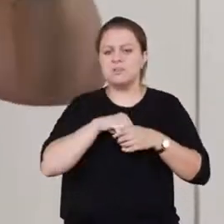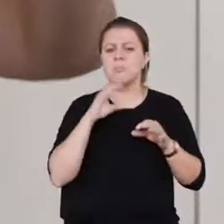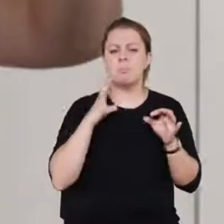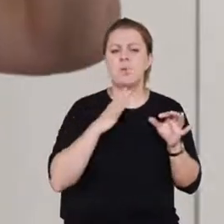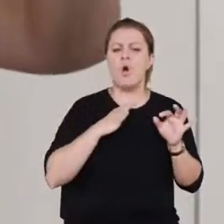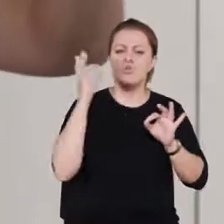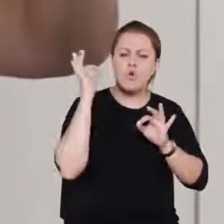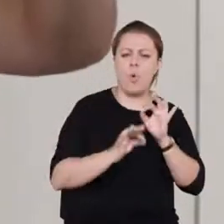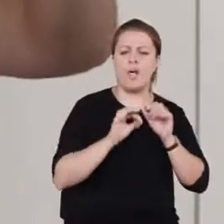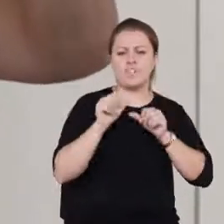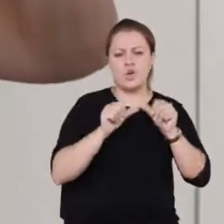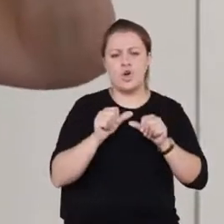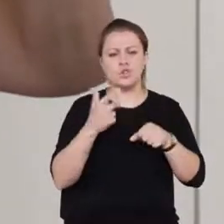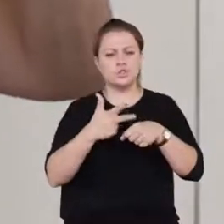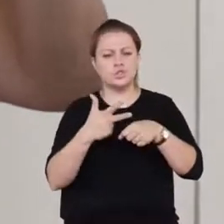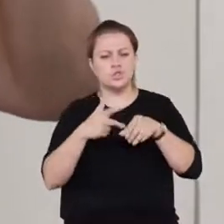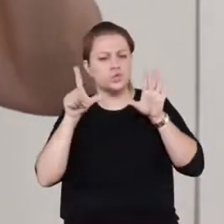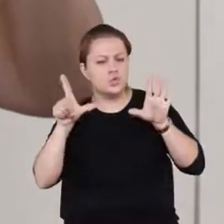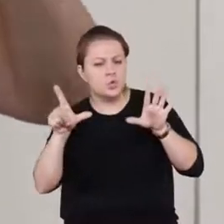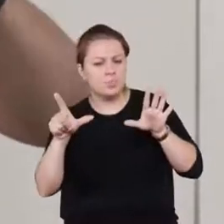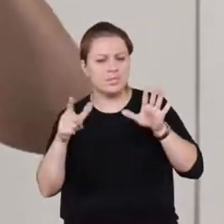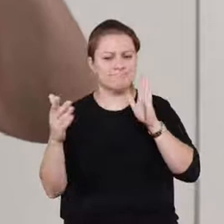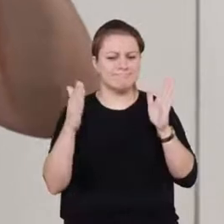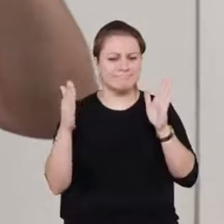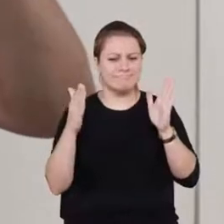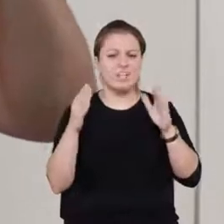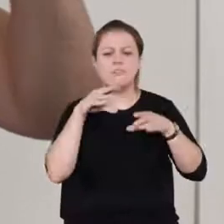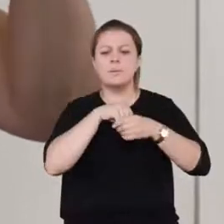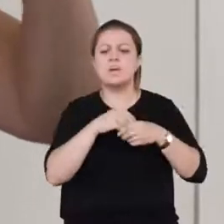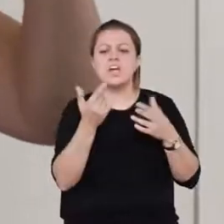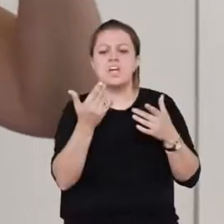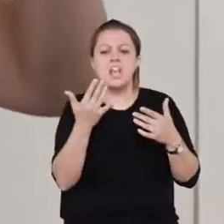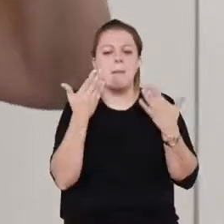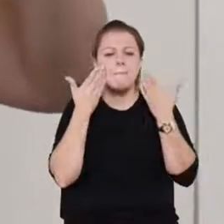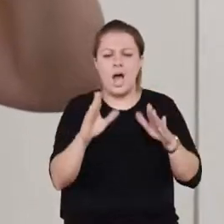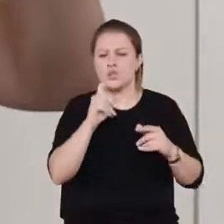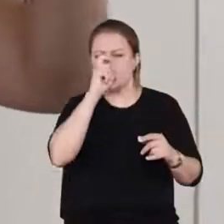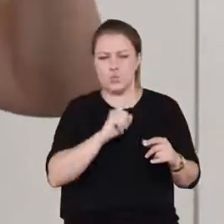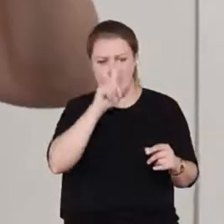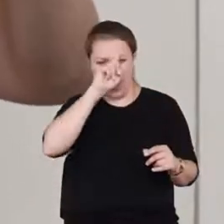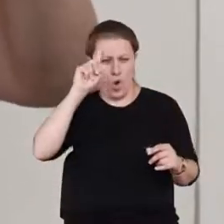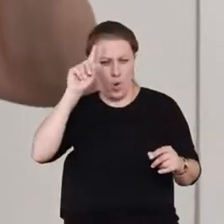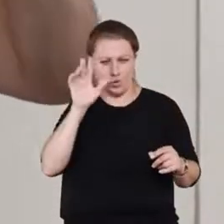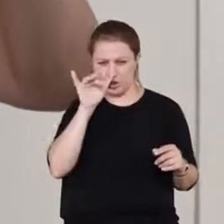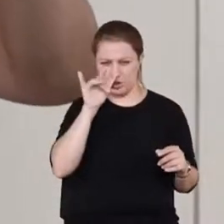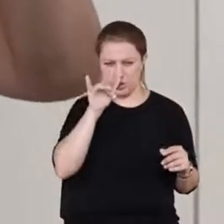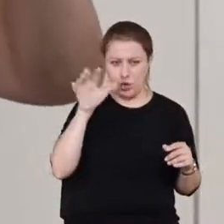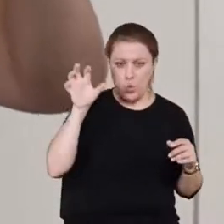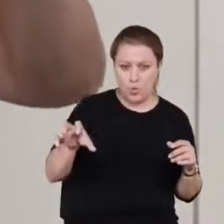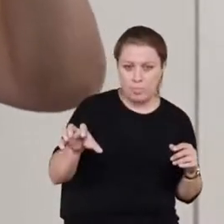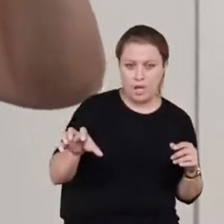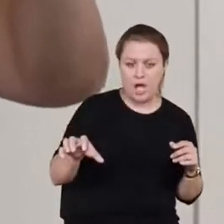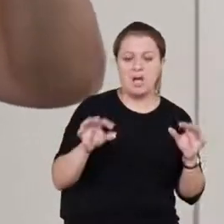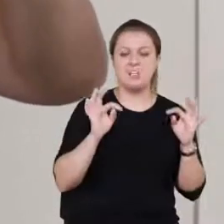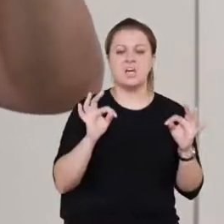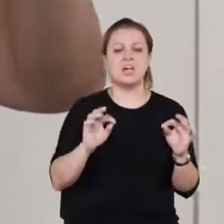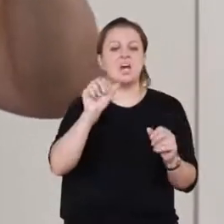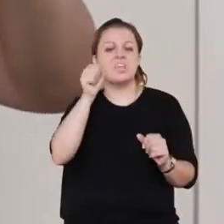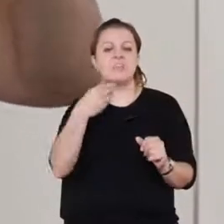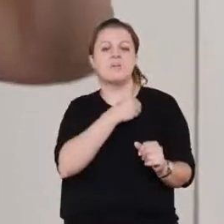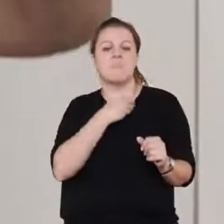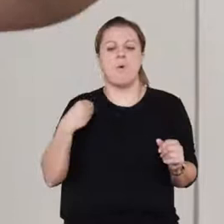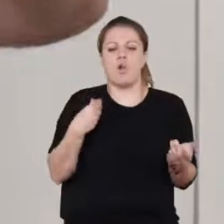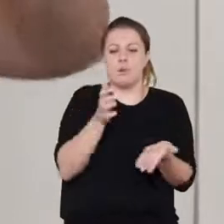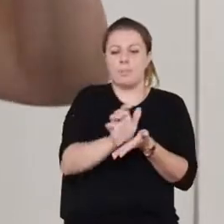że ilu tak zwanych pasożytów, ja to cytuję, przepraszam, ale muszę żydowskich pasożytuje na jednym polskim